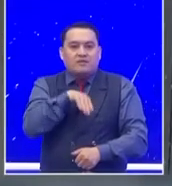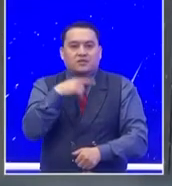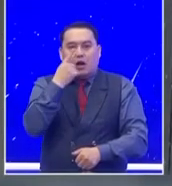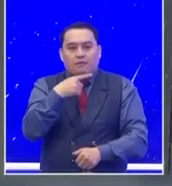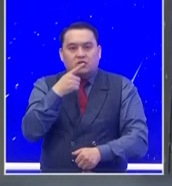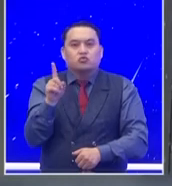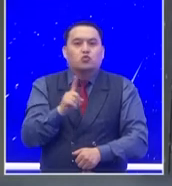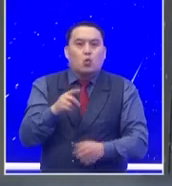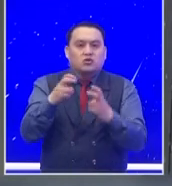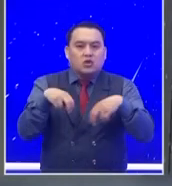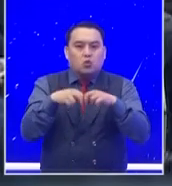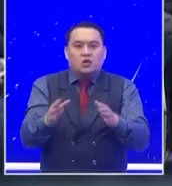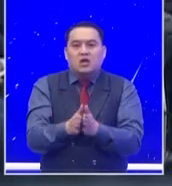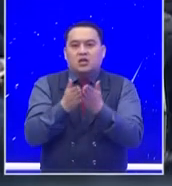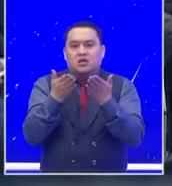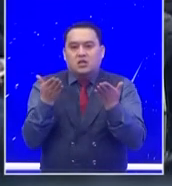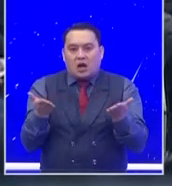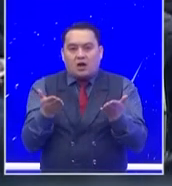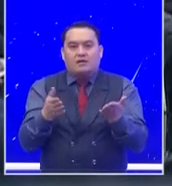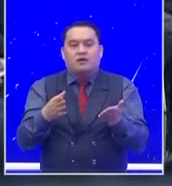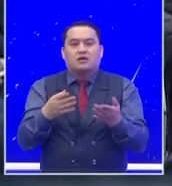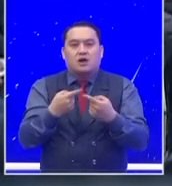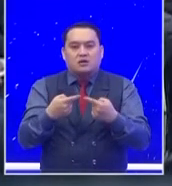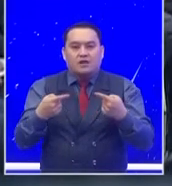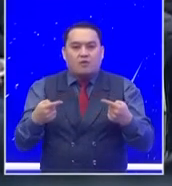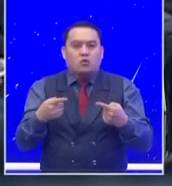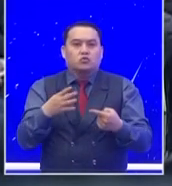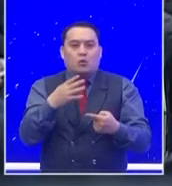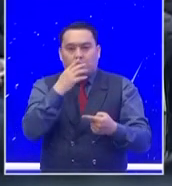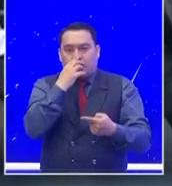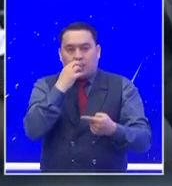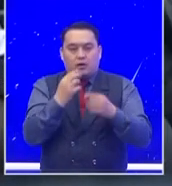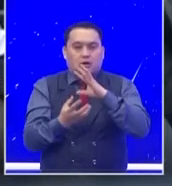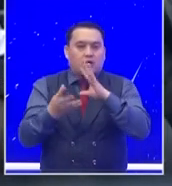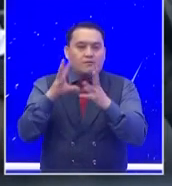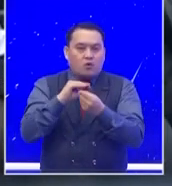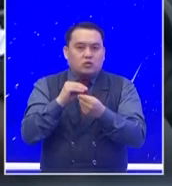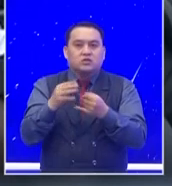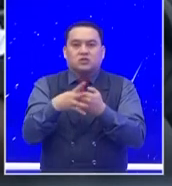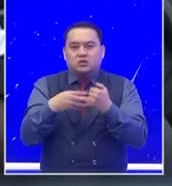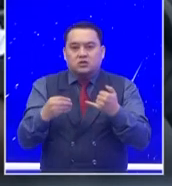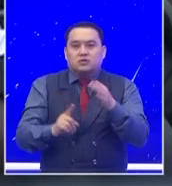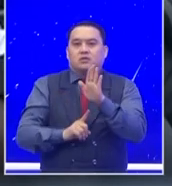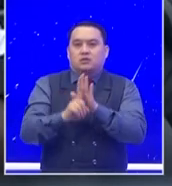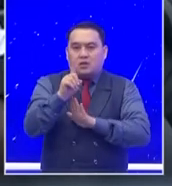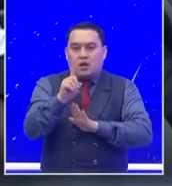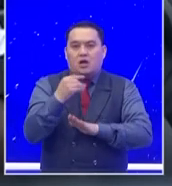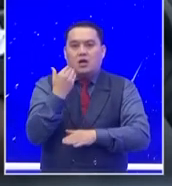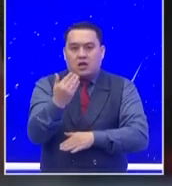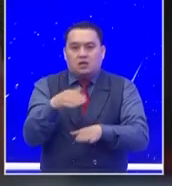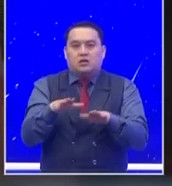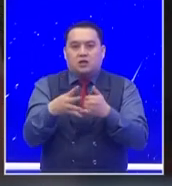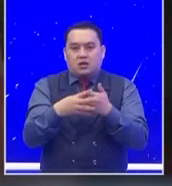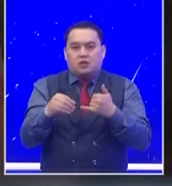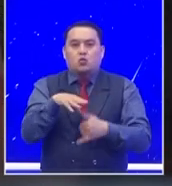говорит что изучая священную книгу зороастр и а вес там он пришел к выводу что жизнь на земле произошла именно на